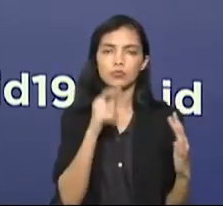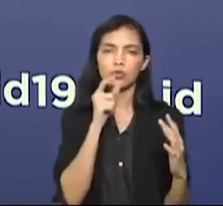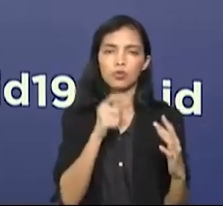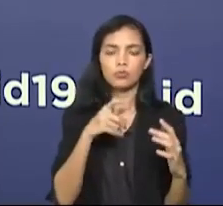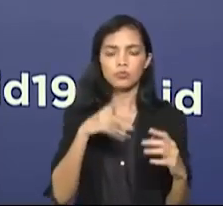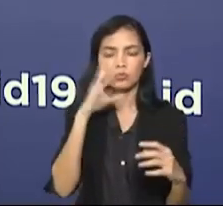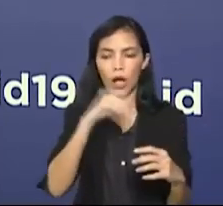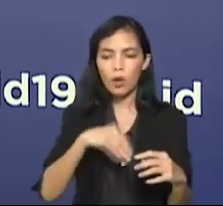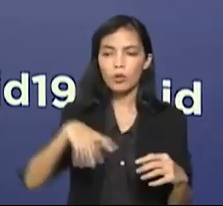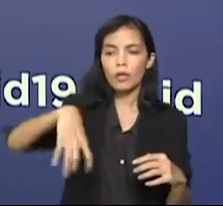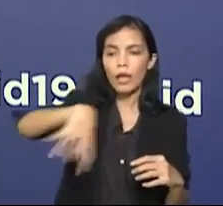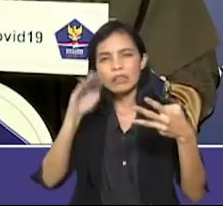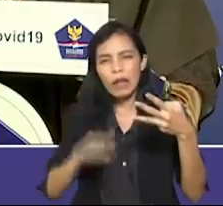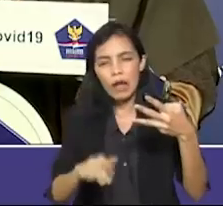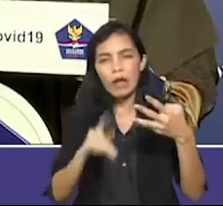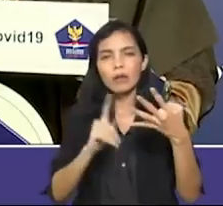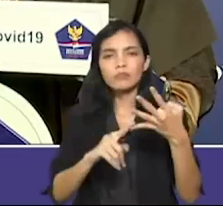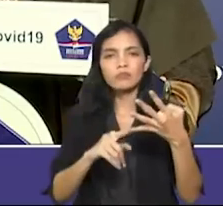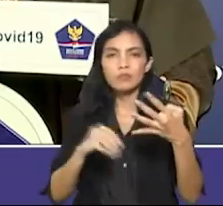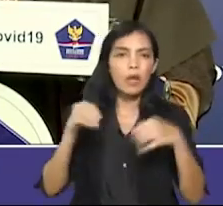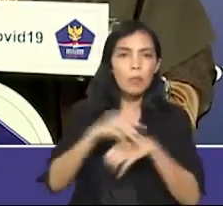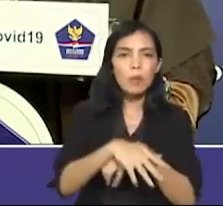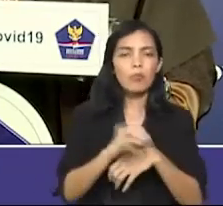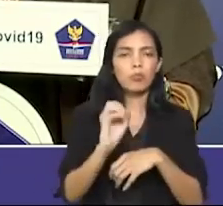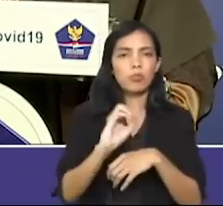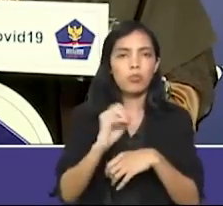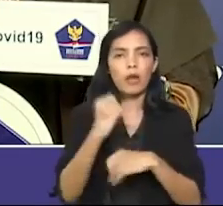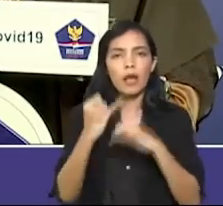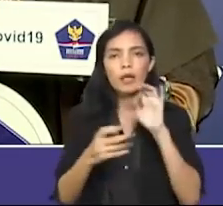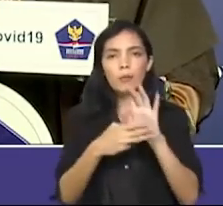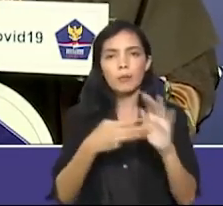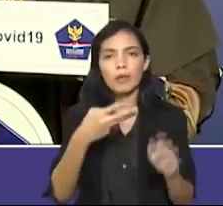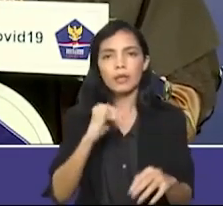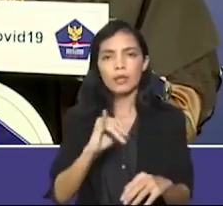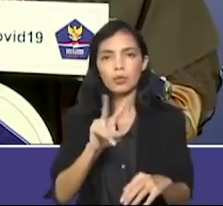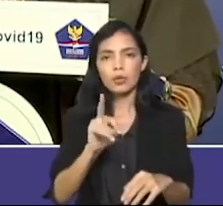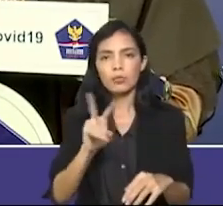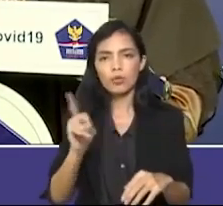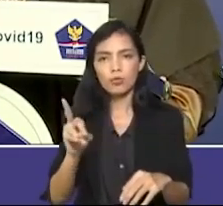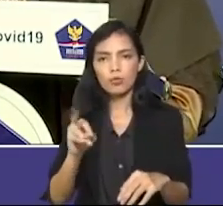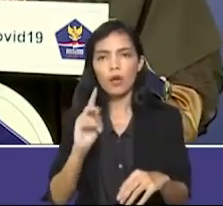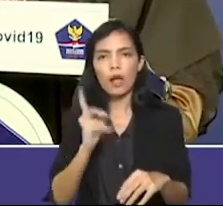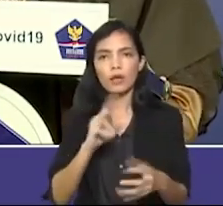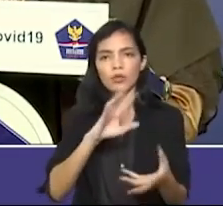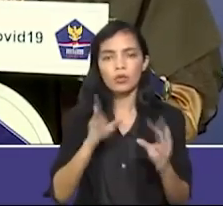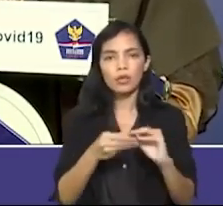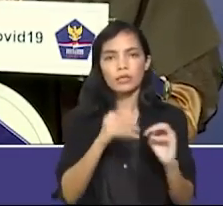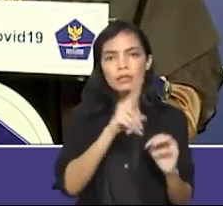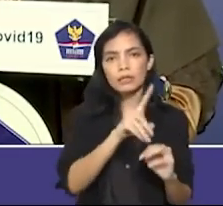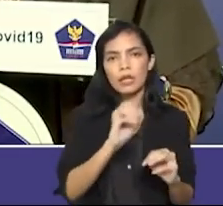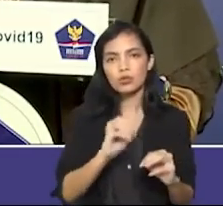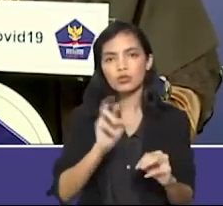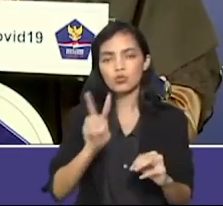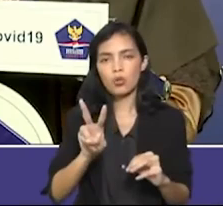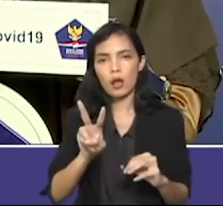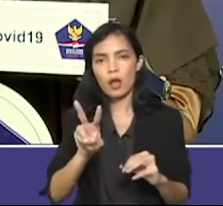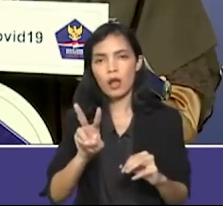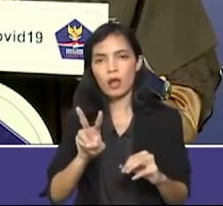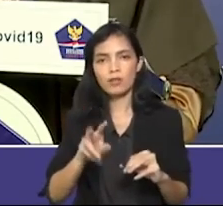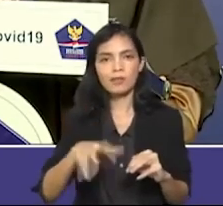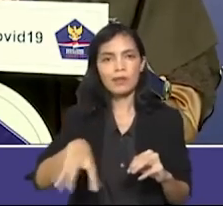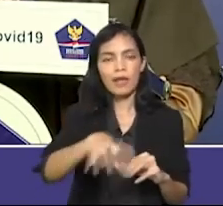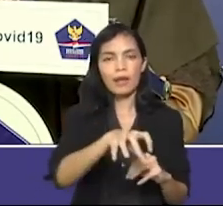zonasi risiko daerah pada akhir Mei 2020 telah disampaikan terdapat 102 kabupaten-kota